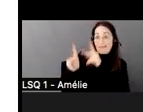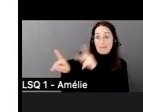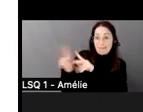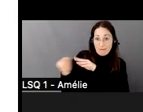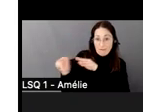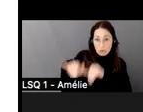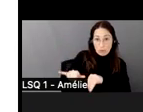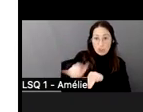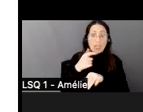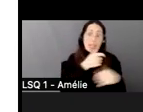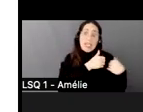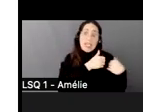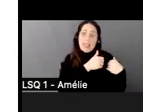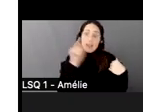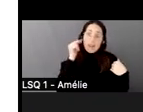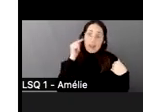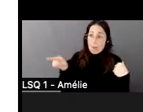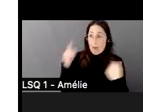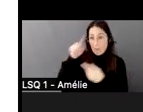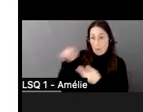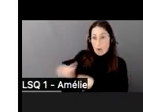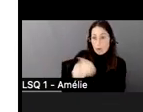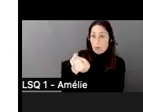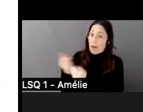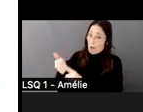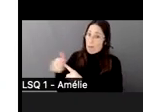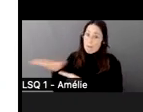le gouvernement en détresse.